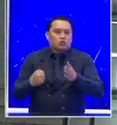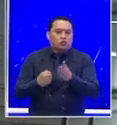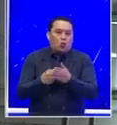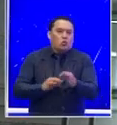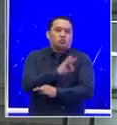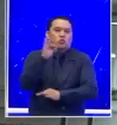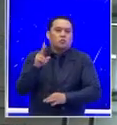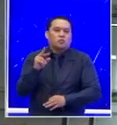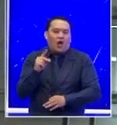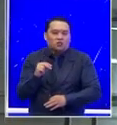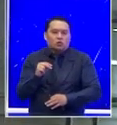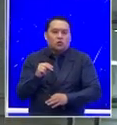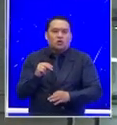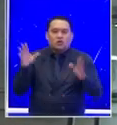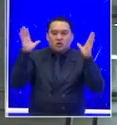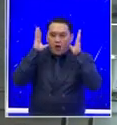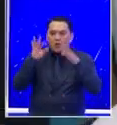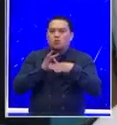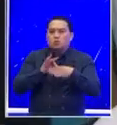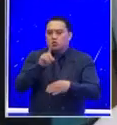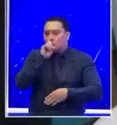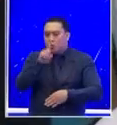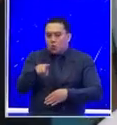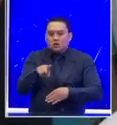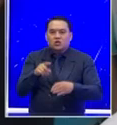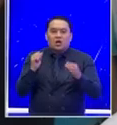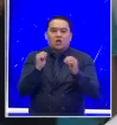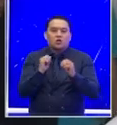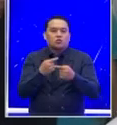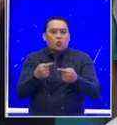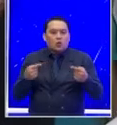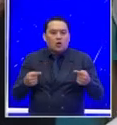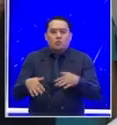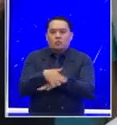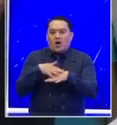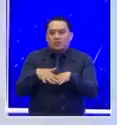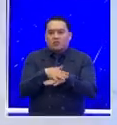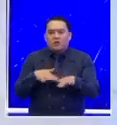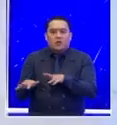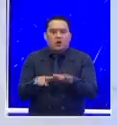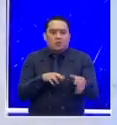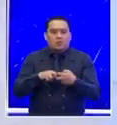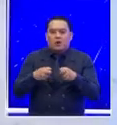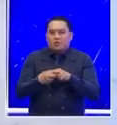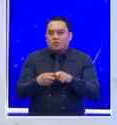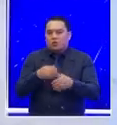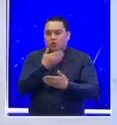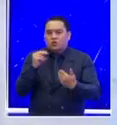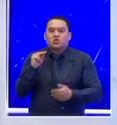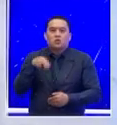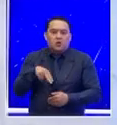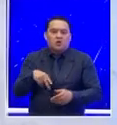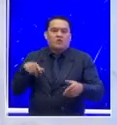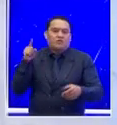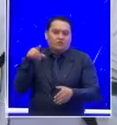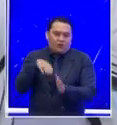солнца в пятницу. Однако жума-намаз проводиться не будет, как, впрочем, и другие массовые мероприятия. На период чрезвычайного положения